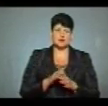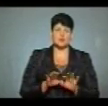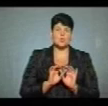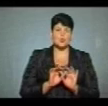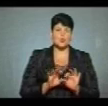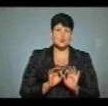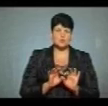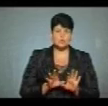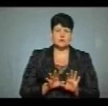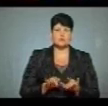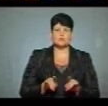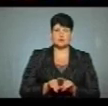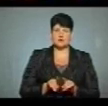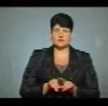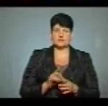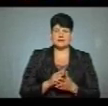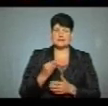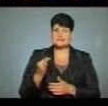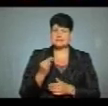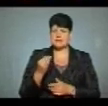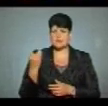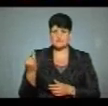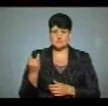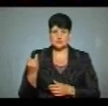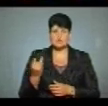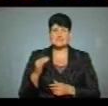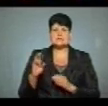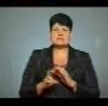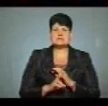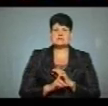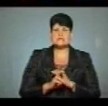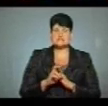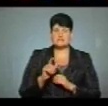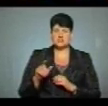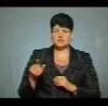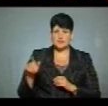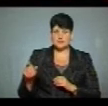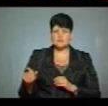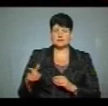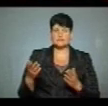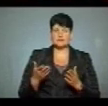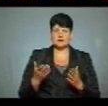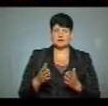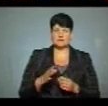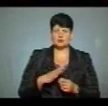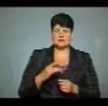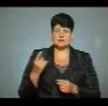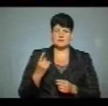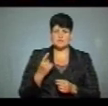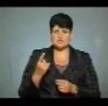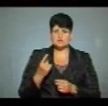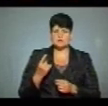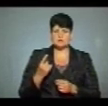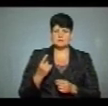розповіді і водночас цікаві історії саме священників, військових капеланів, котрі були на перших теренах